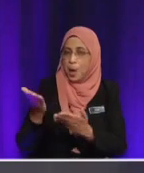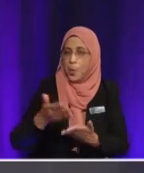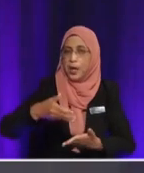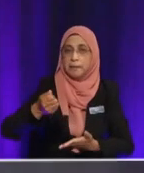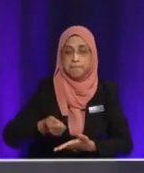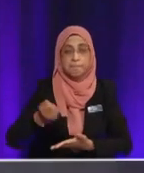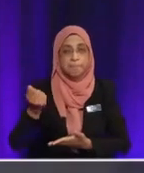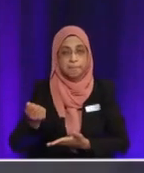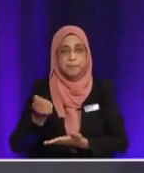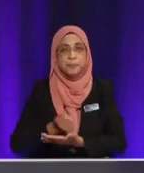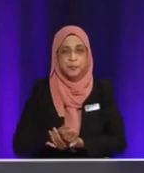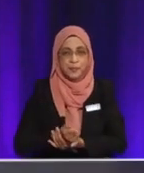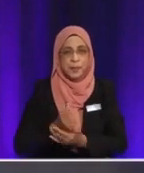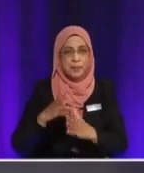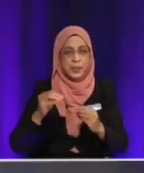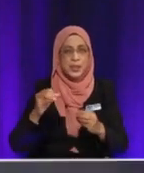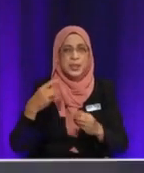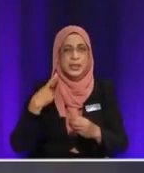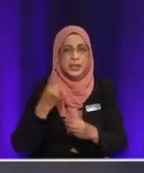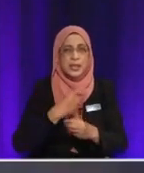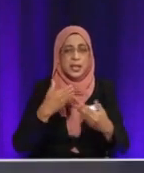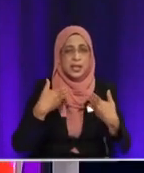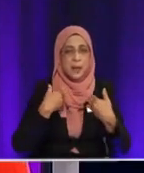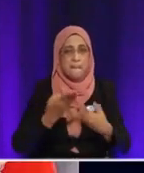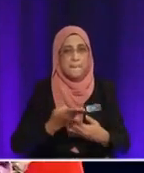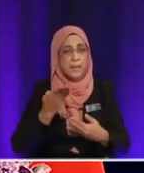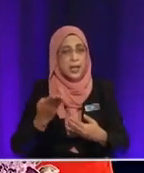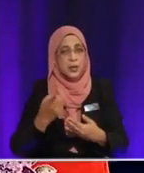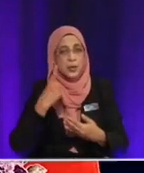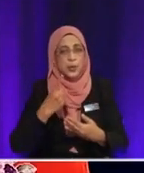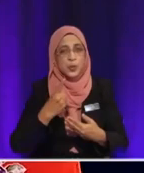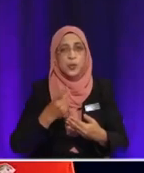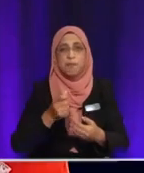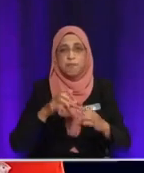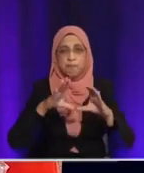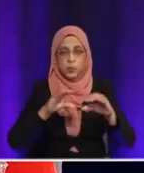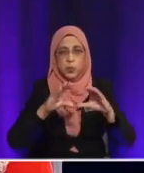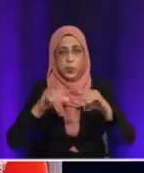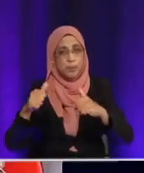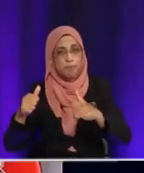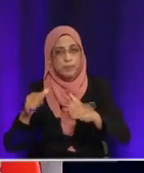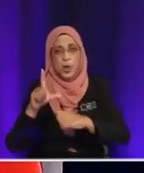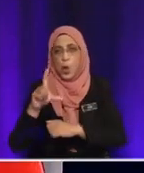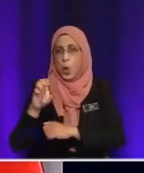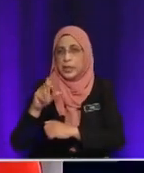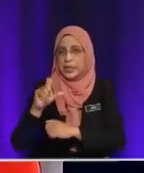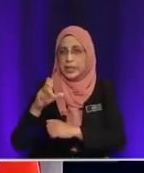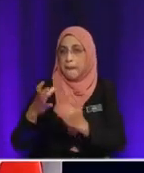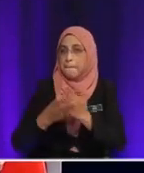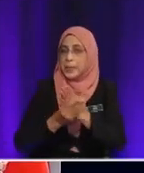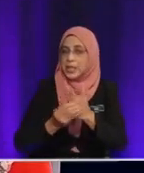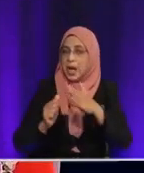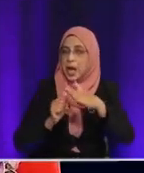yang kecil-kecil. Okey, selepas tu kita ada bahan untuk urutan seperti kita ada lotion, kita ada